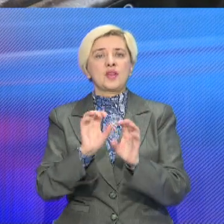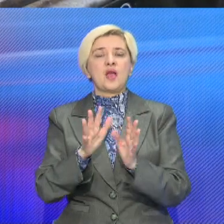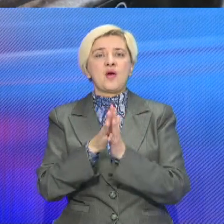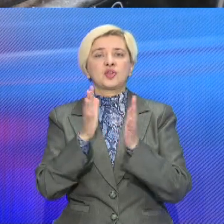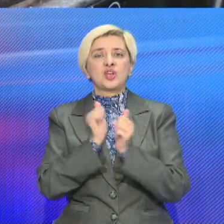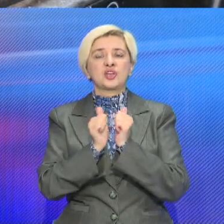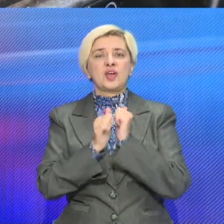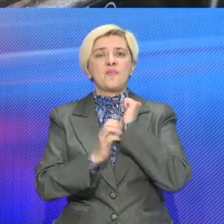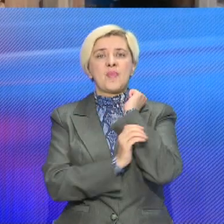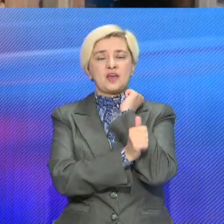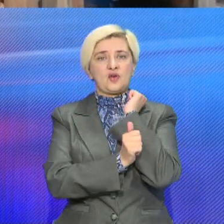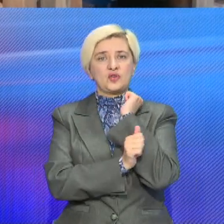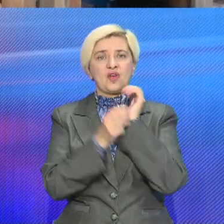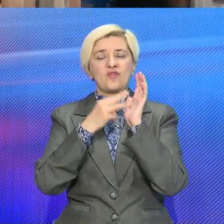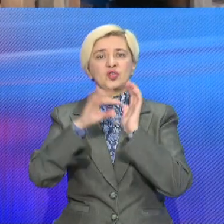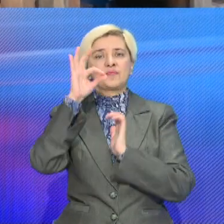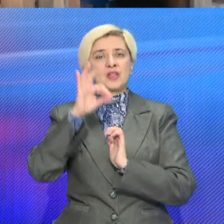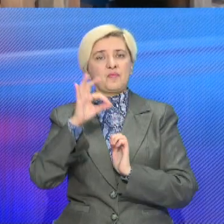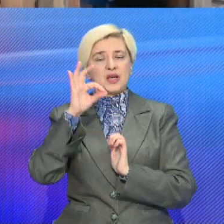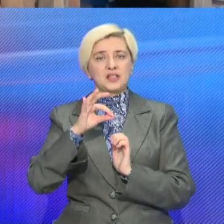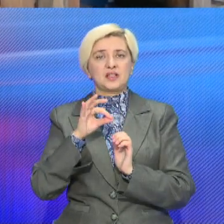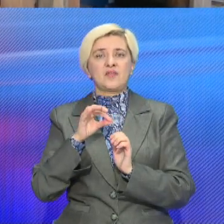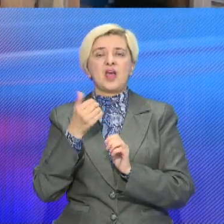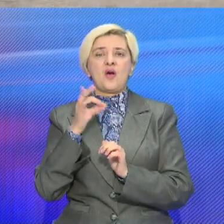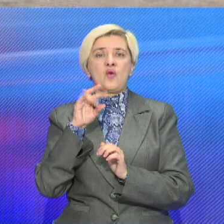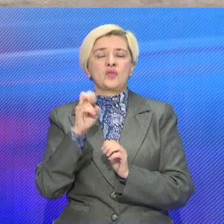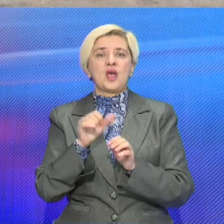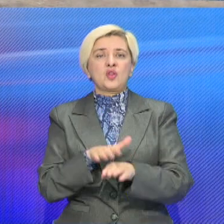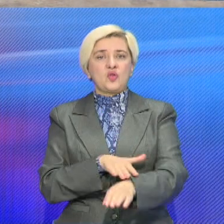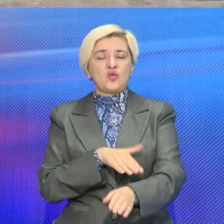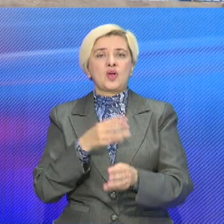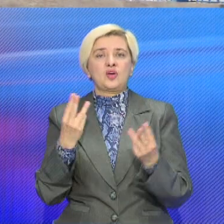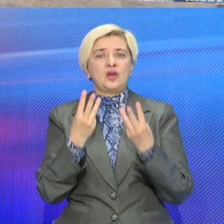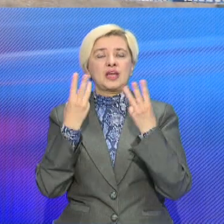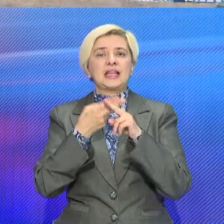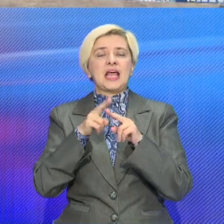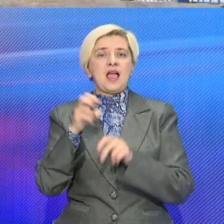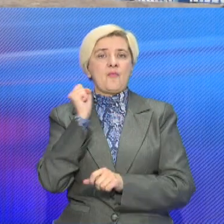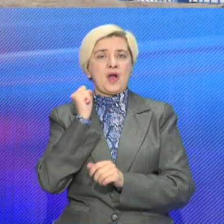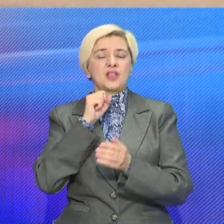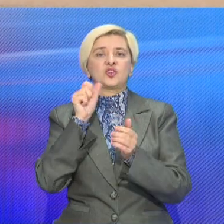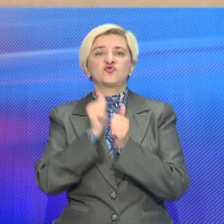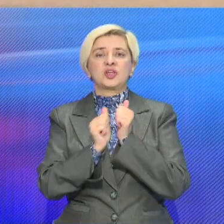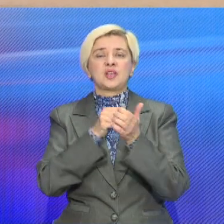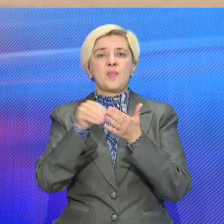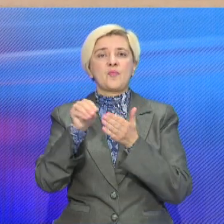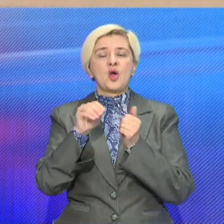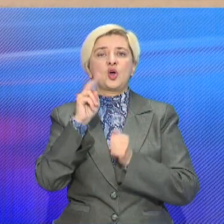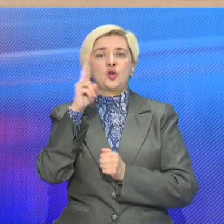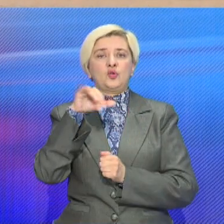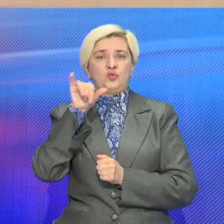березу, 80% от усёй драўніны яна даўжэй гарыць. Для лазняў частей набывают дуб. Попыт